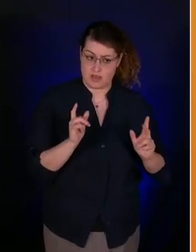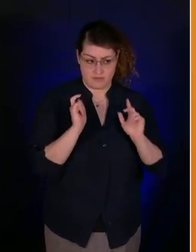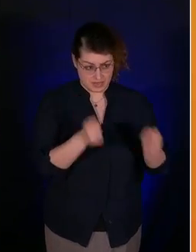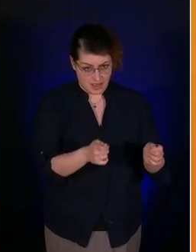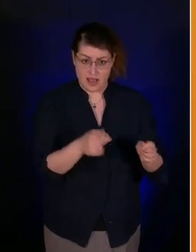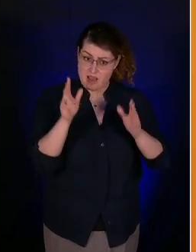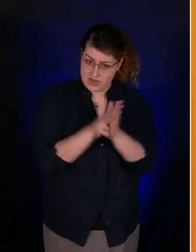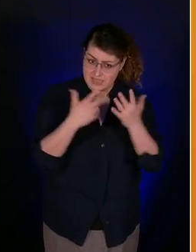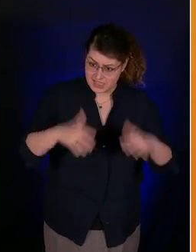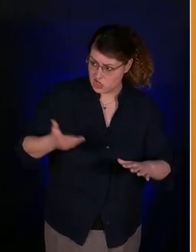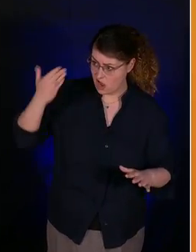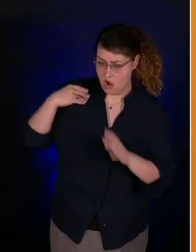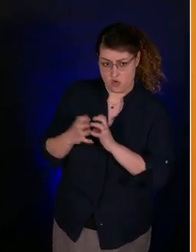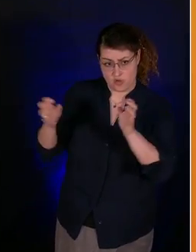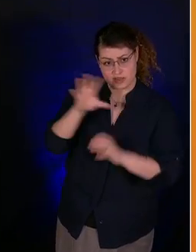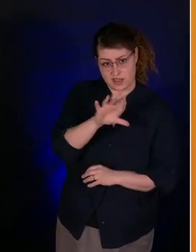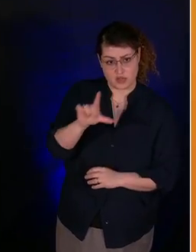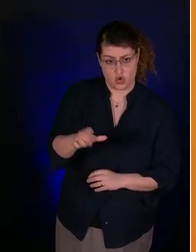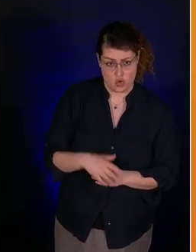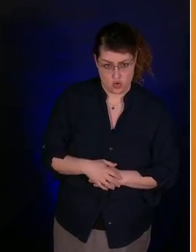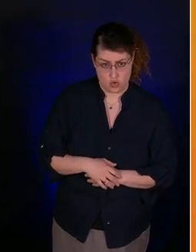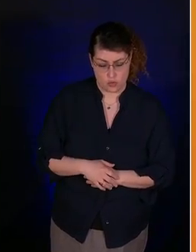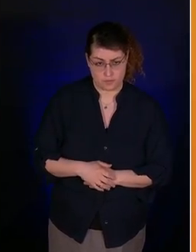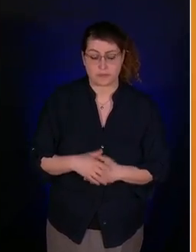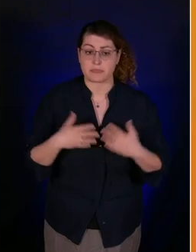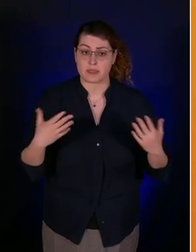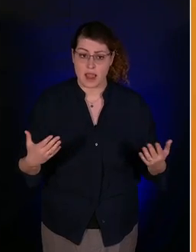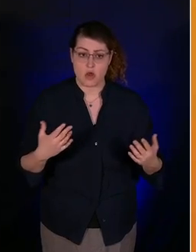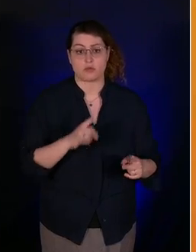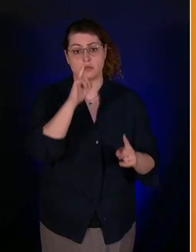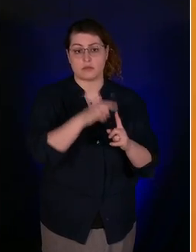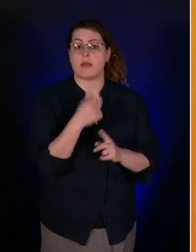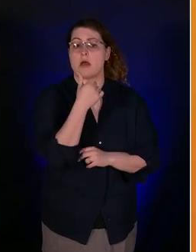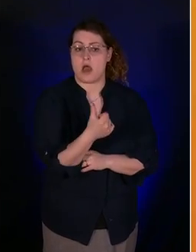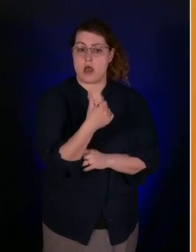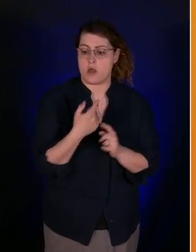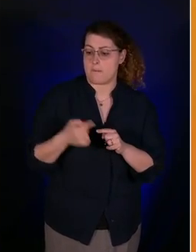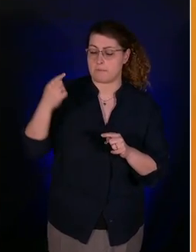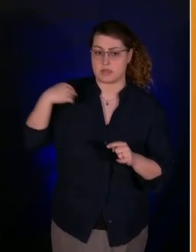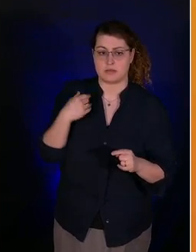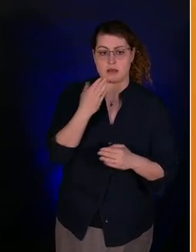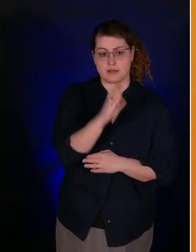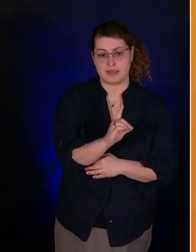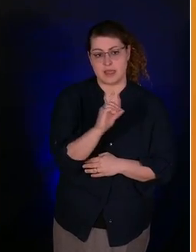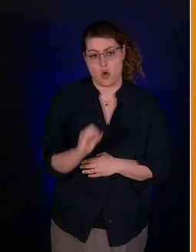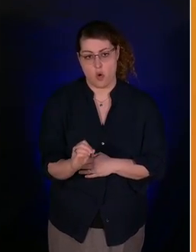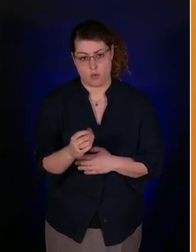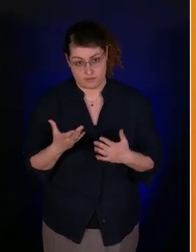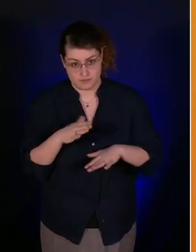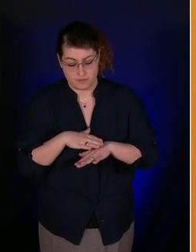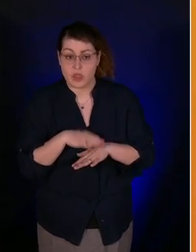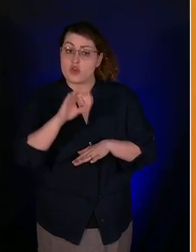Congrès. Dans le terme 1 du précédent document d'orientation, je cite, « C'est